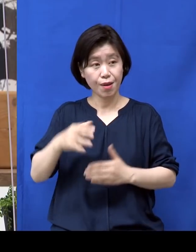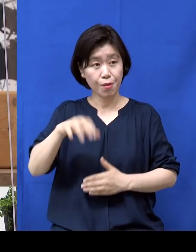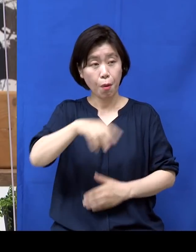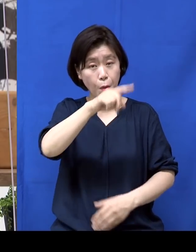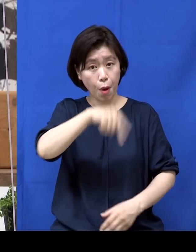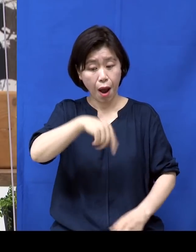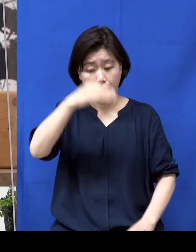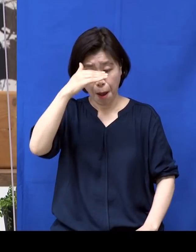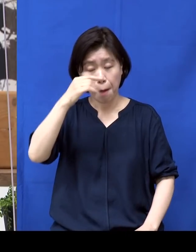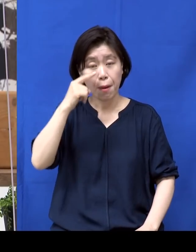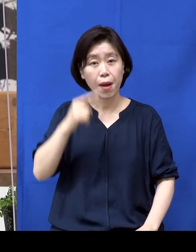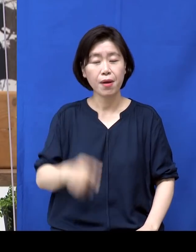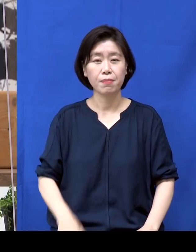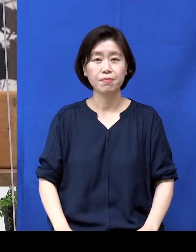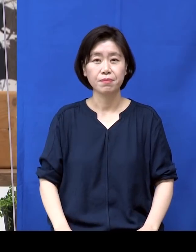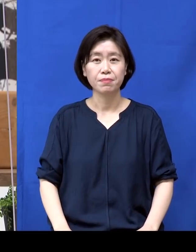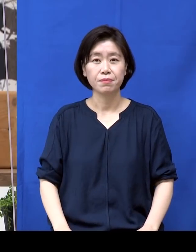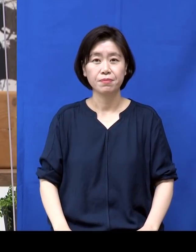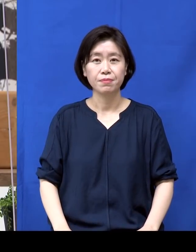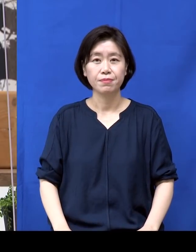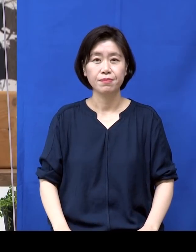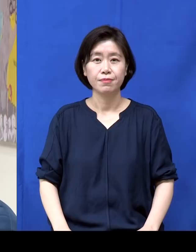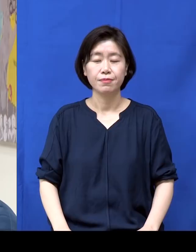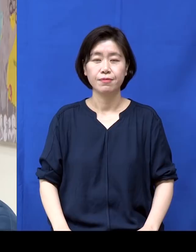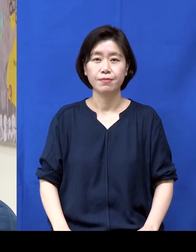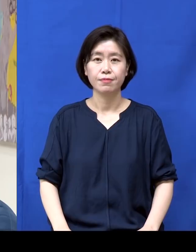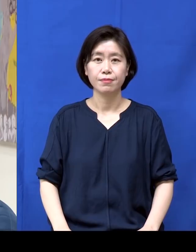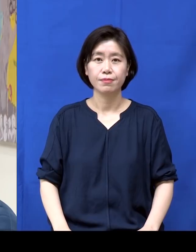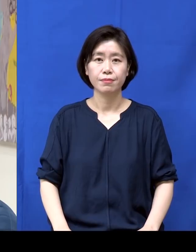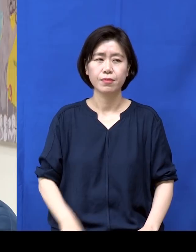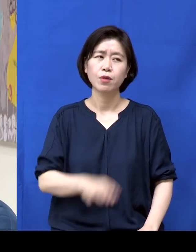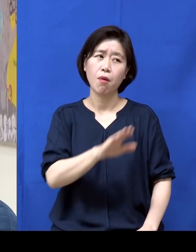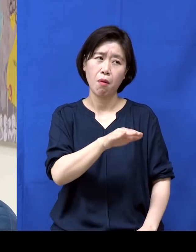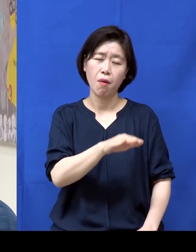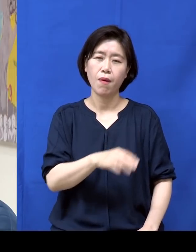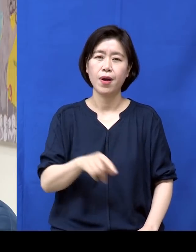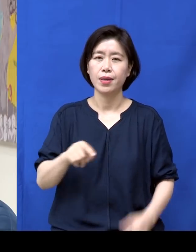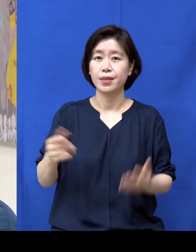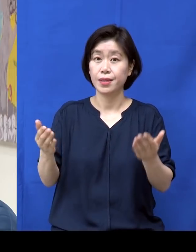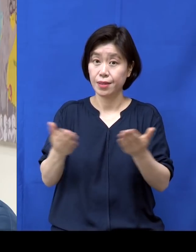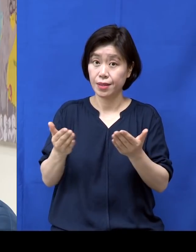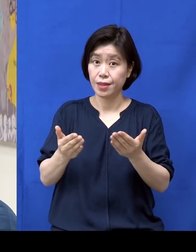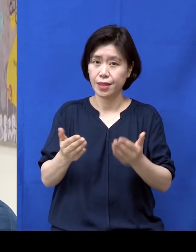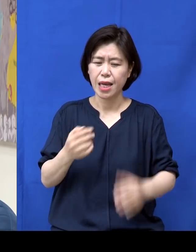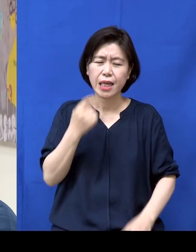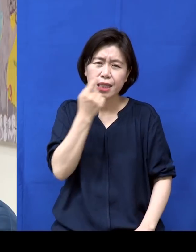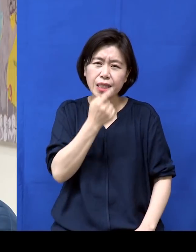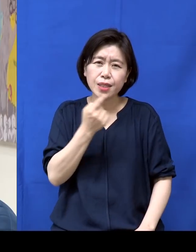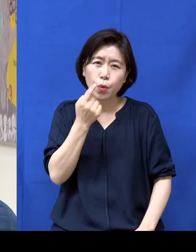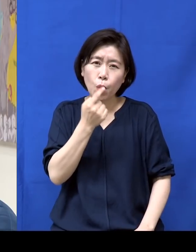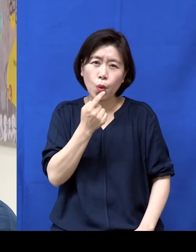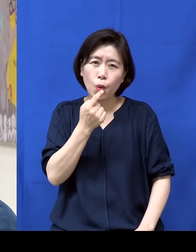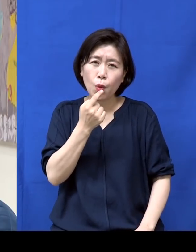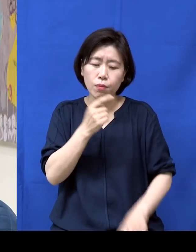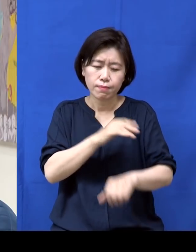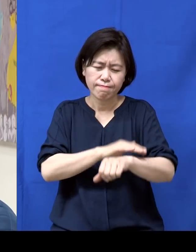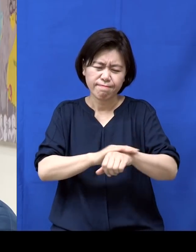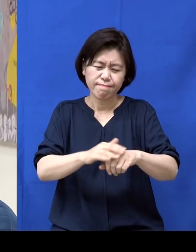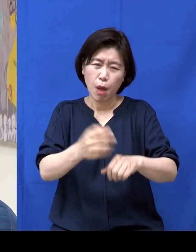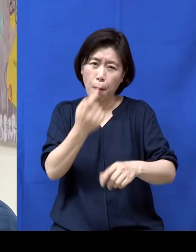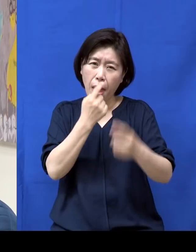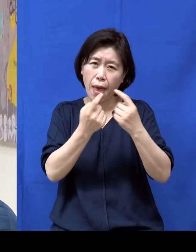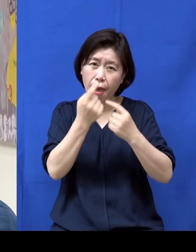네. 취지는 잘 이해를 해줬어요, 좋게. 그래서 이 일은 그런데 아무리 이론 교육을 많이 받고 한다고